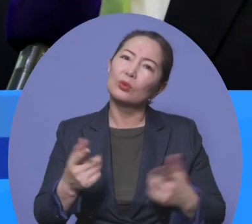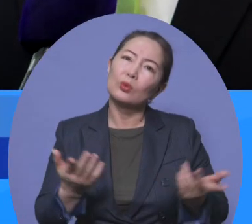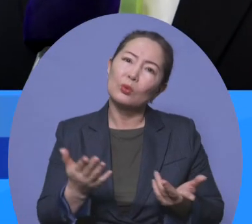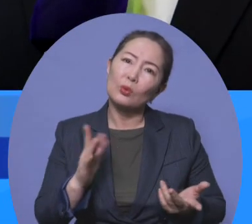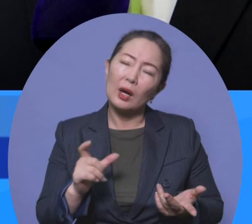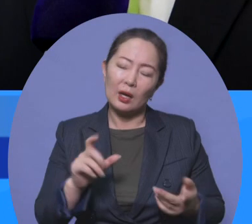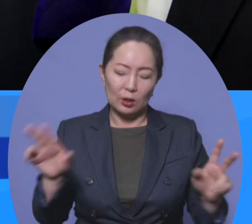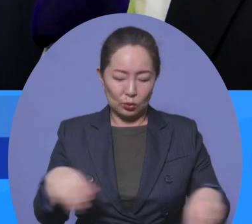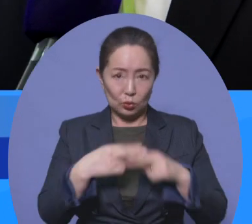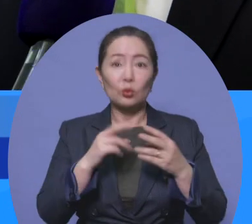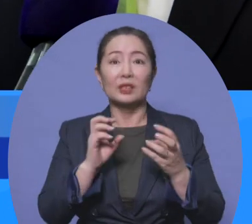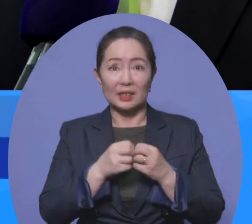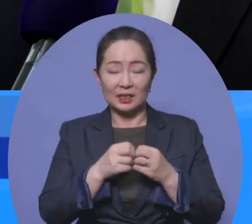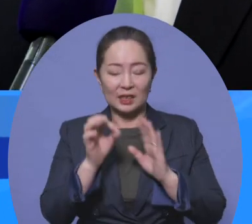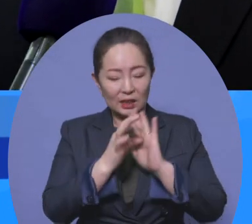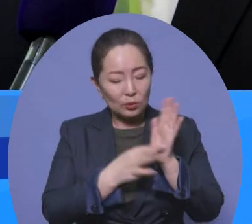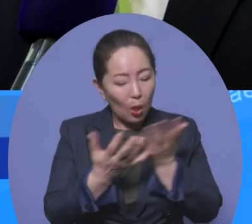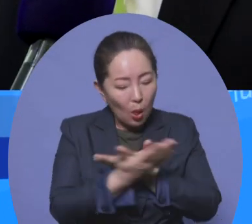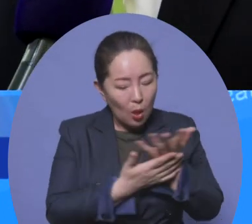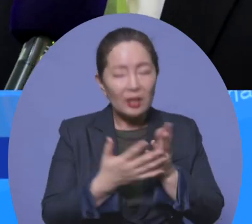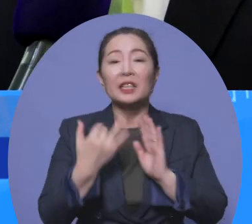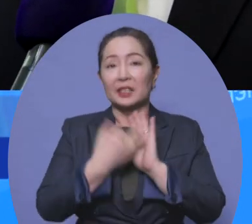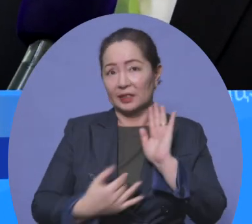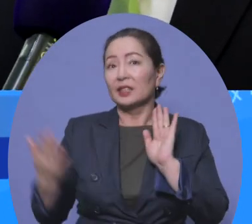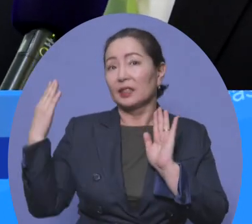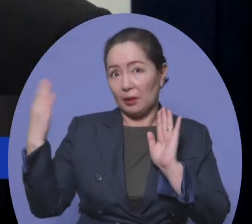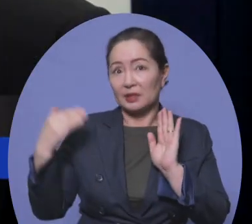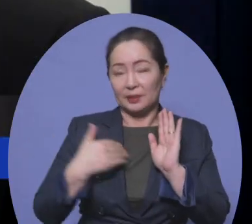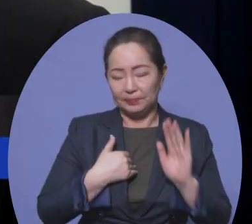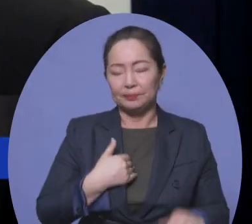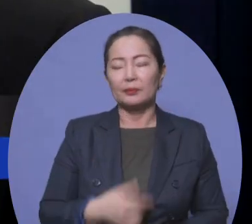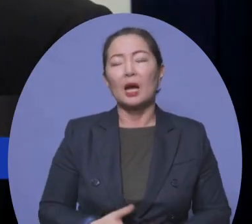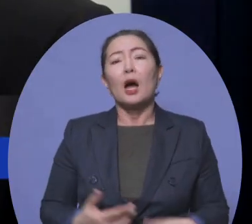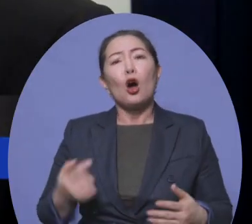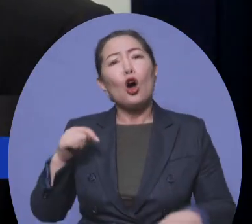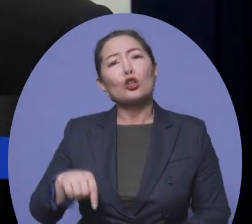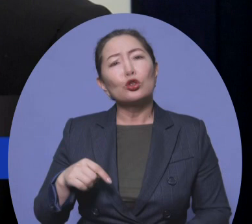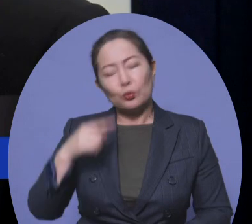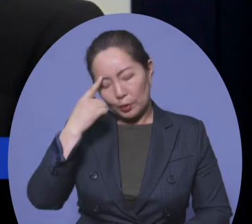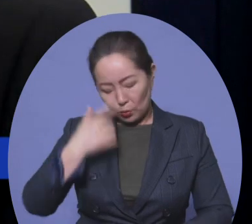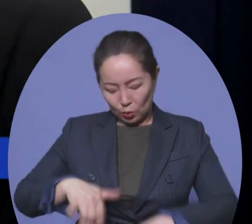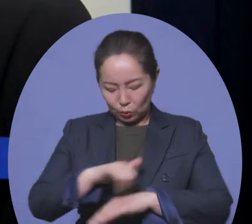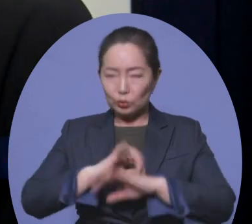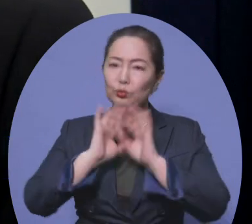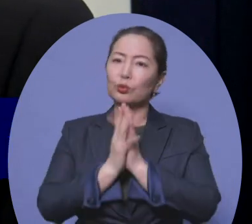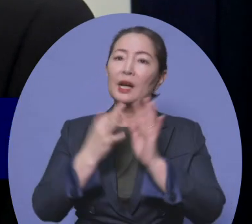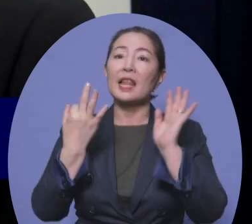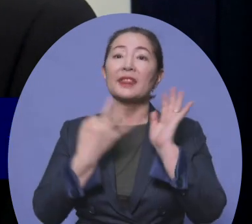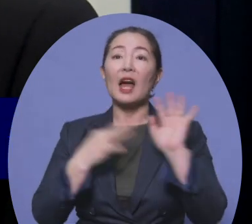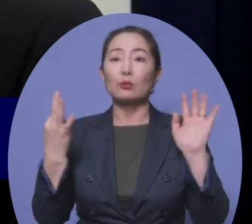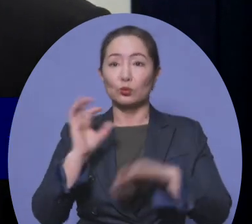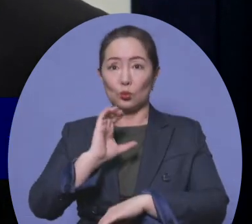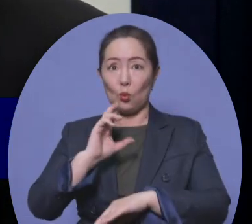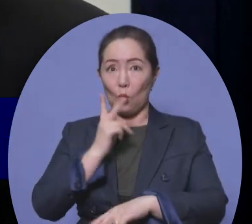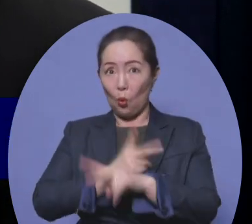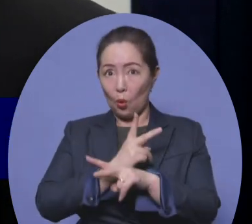дээр одоо түгэнэлт хийсэн ийм одоо хилцүүлэг илтгэл тавилаа. За өнөөдөр бол манай одоо Монгол Улсад нэг 800 гаруй хууль байна. За